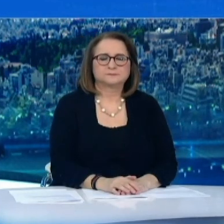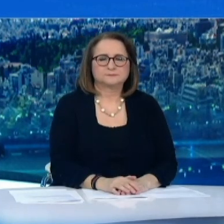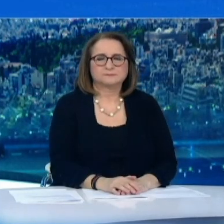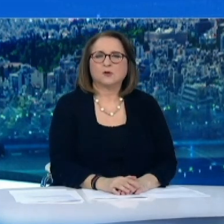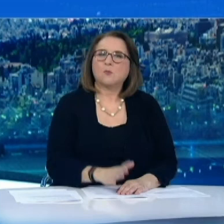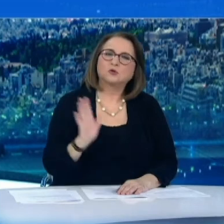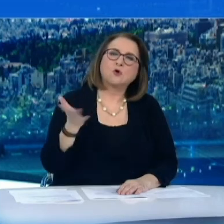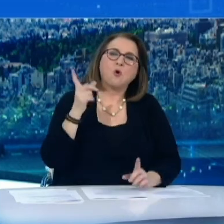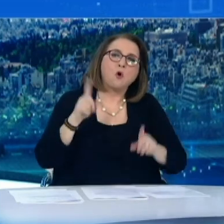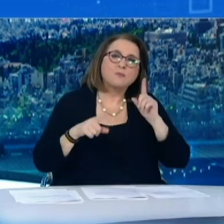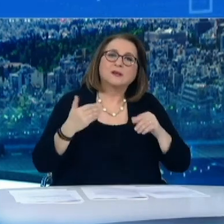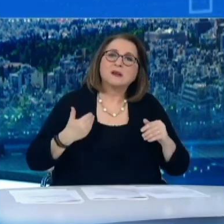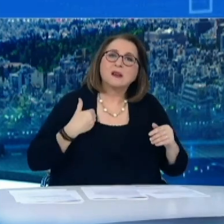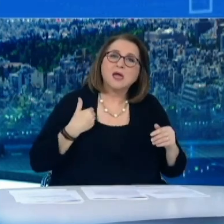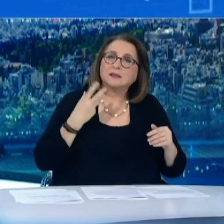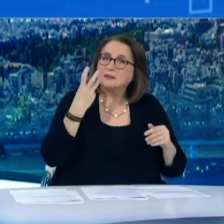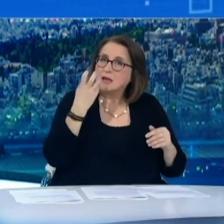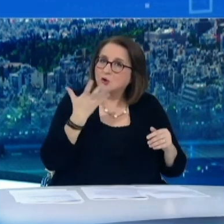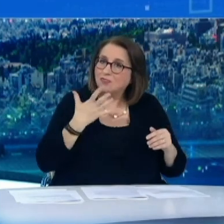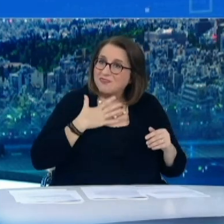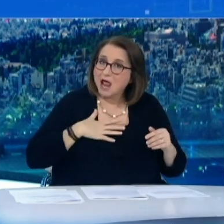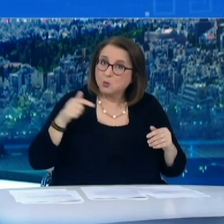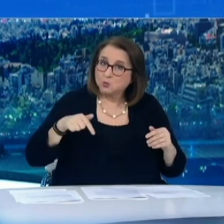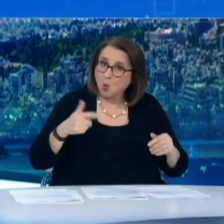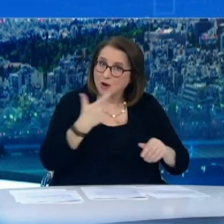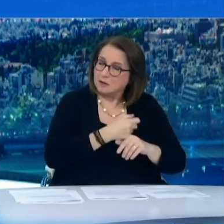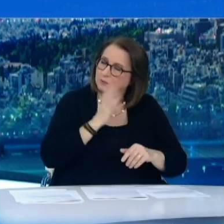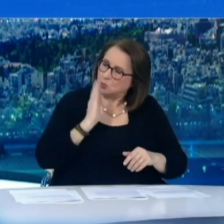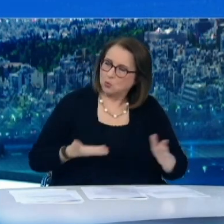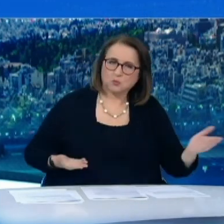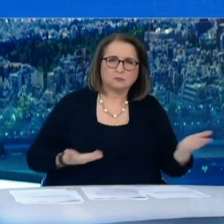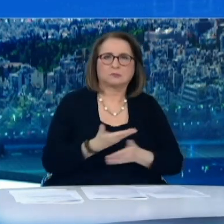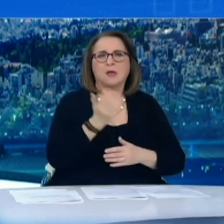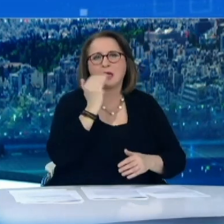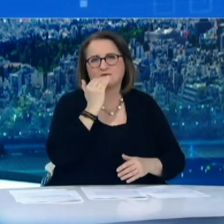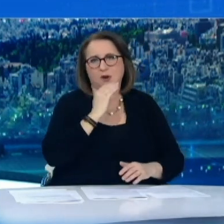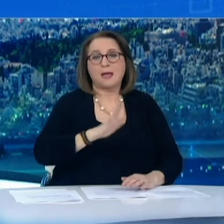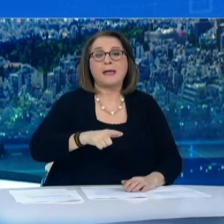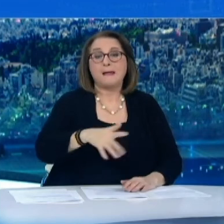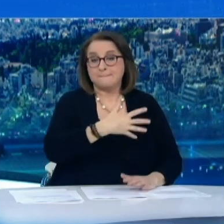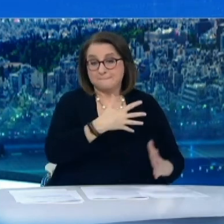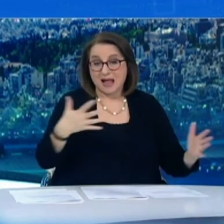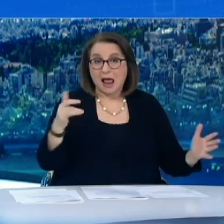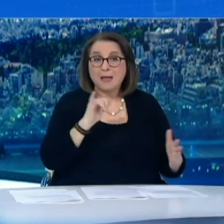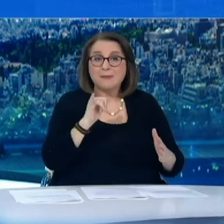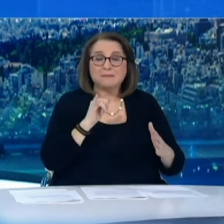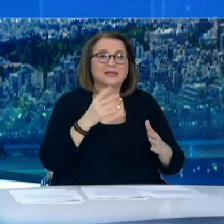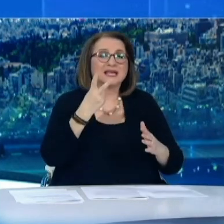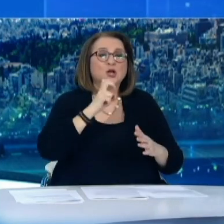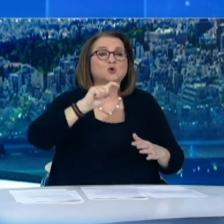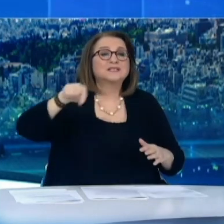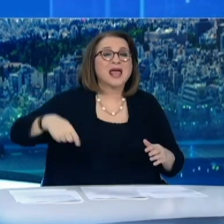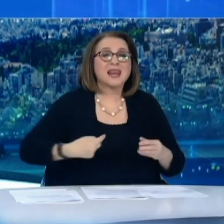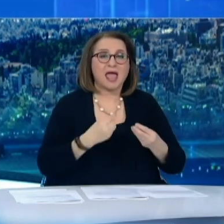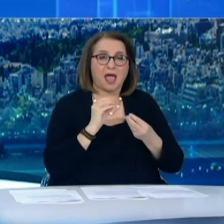χρονικό διάστημα. Το πλάνο είναι στη συνέχεια, τη Μεγάλη Πέμπτη, 29 Απριλίου, θα